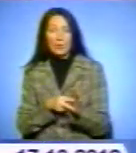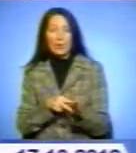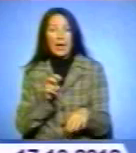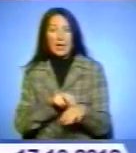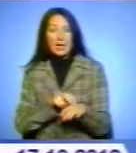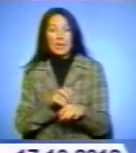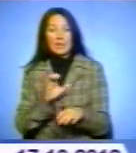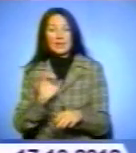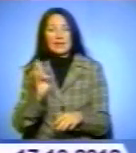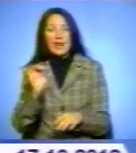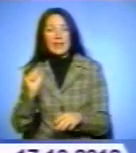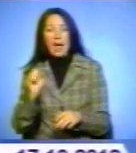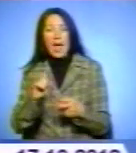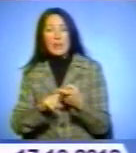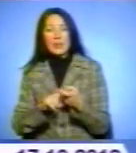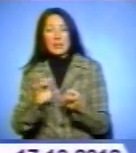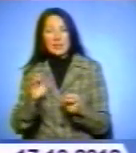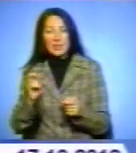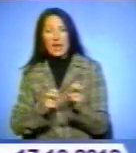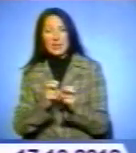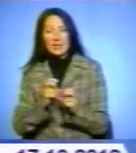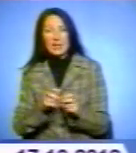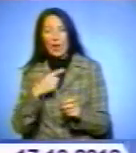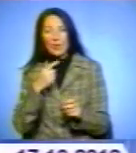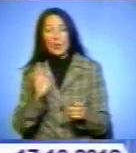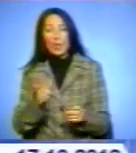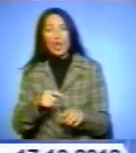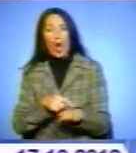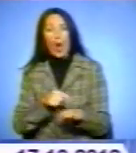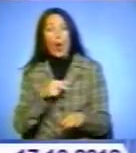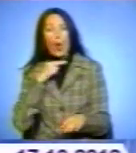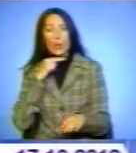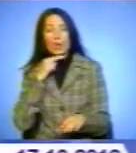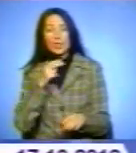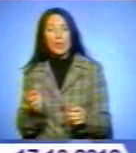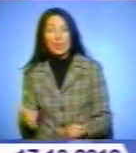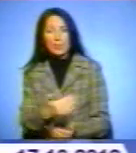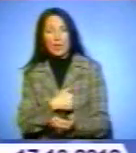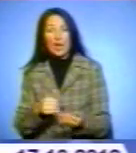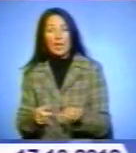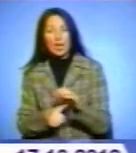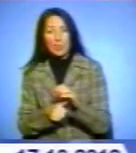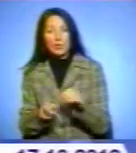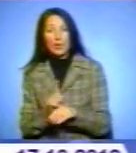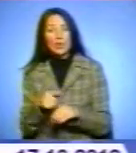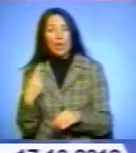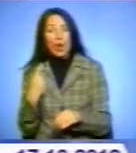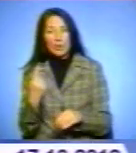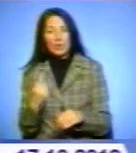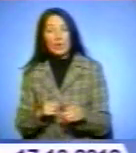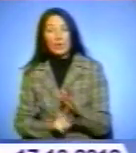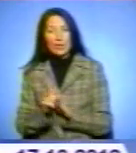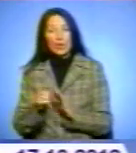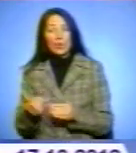Лікарі з санепідемстанції застерігають бути обережними при збиранні грибів. У Тернопільській області від початку грибного сезону зареєстровано